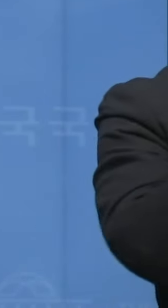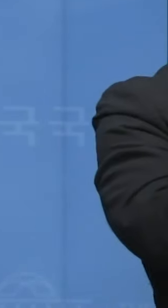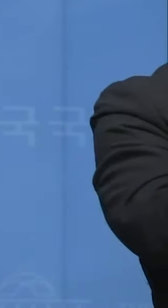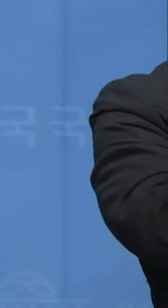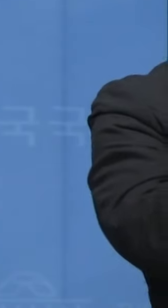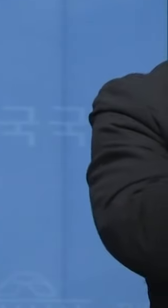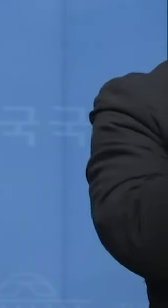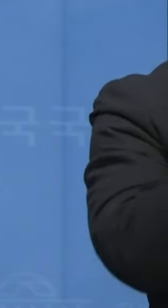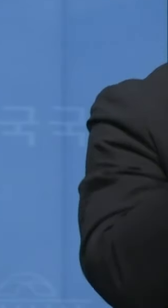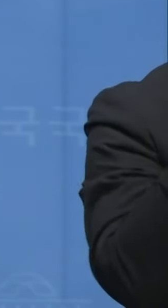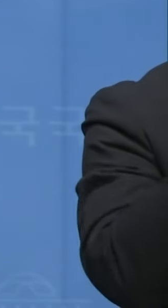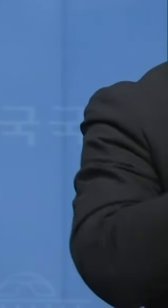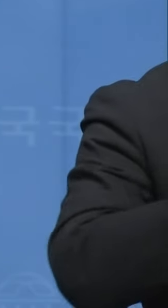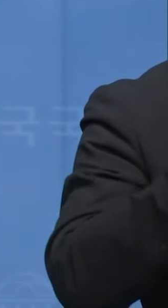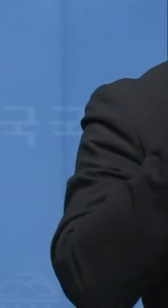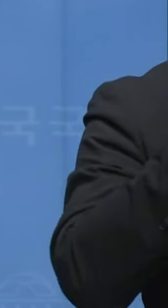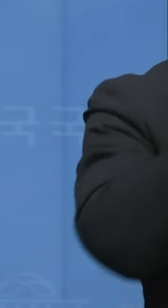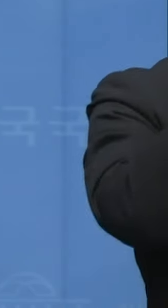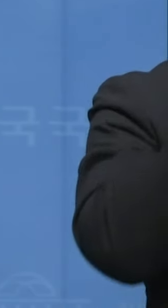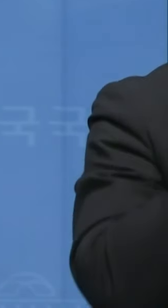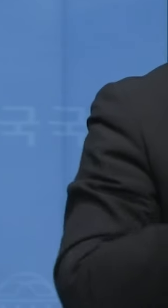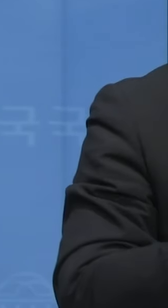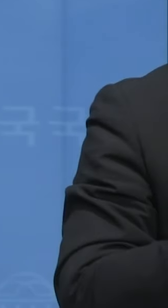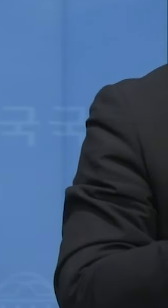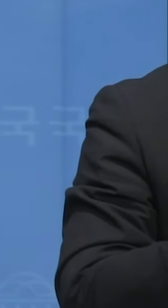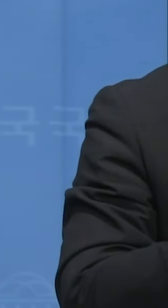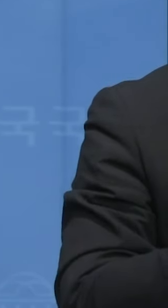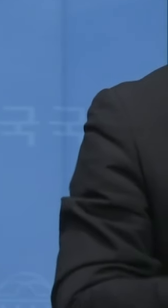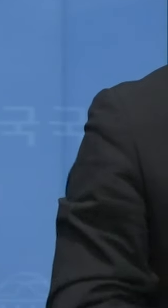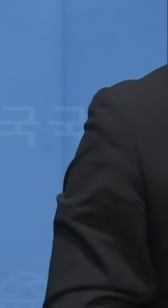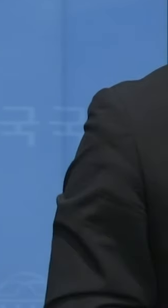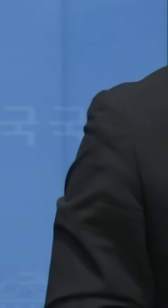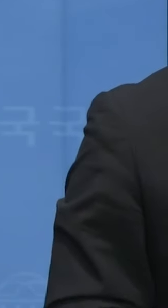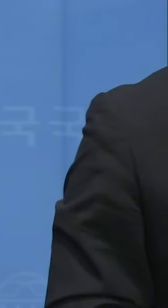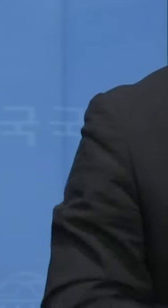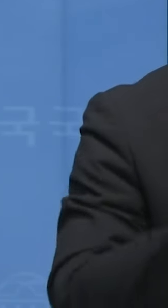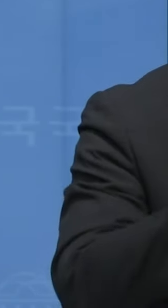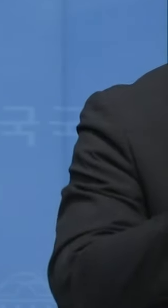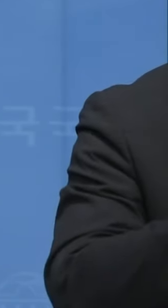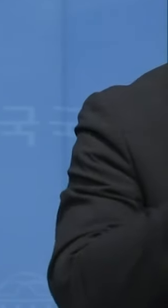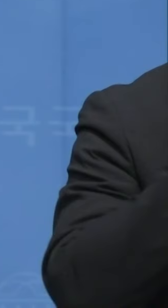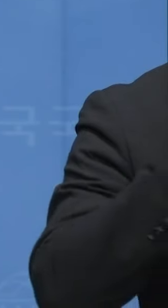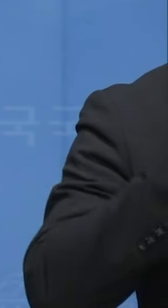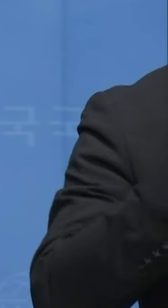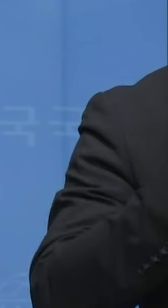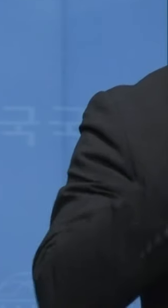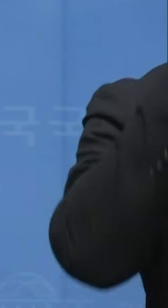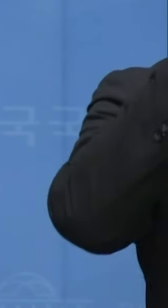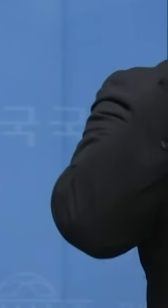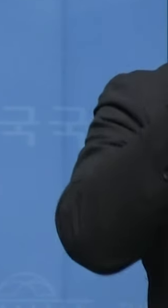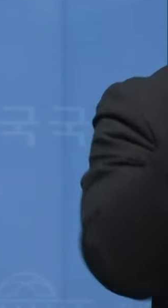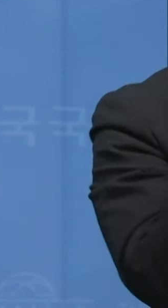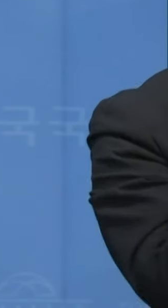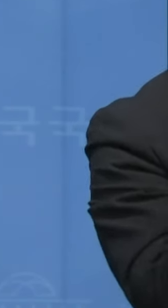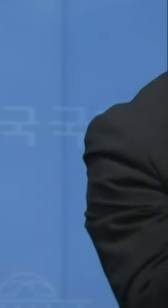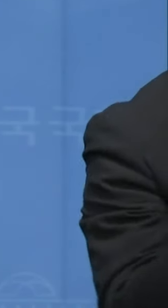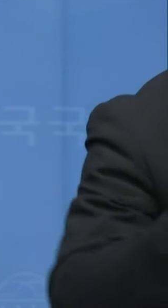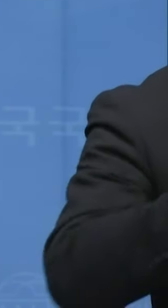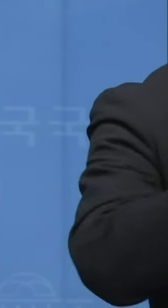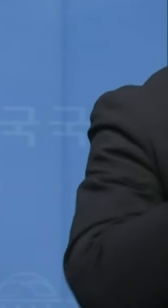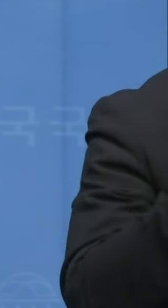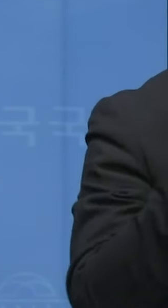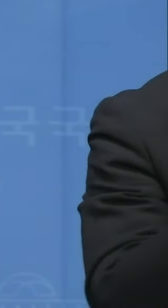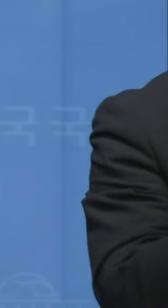의문입니다 심지어 지검장에 차장 검사들 마저 바뀐 상황이니 각종 업무보고 등으로 수사는